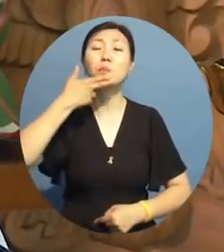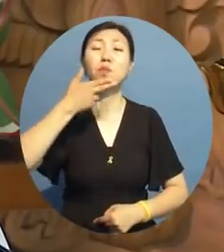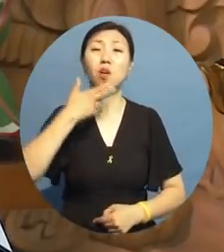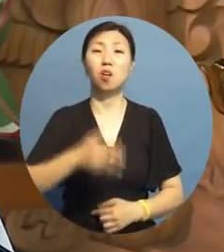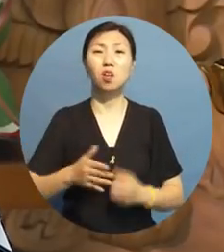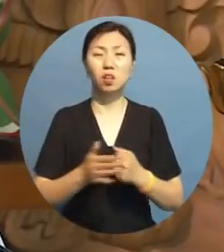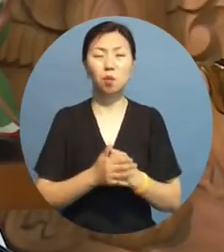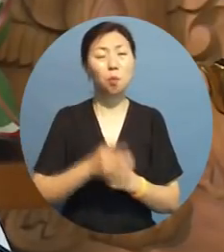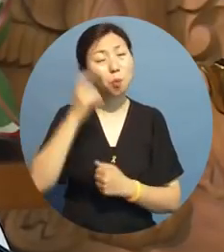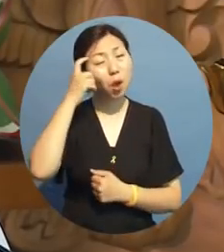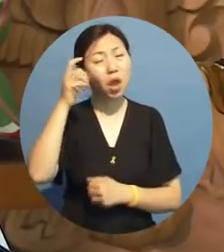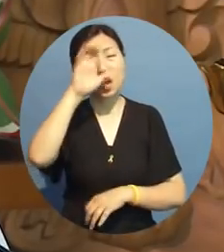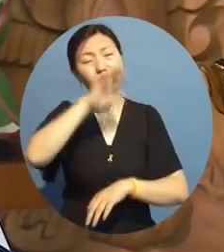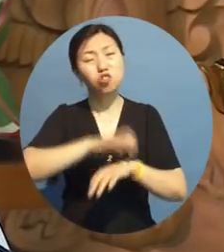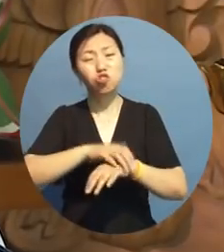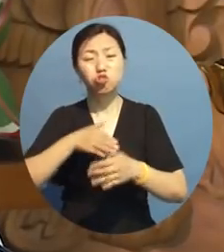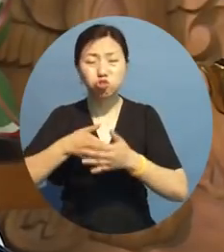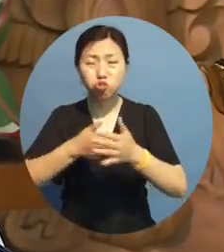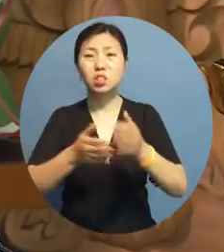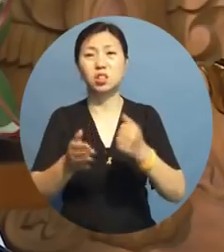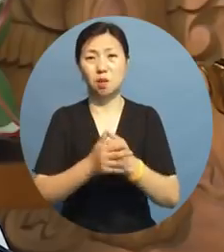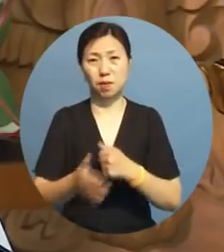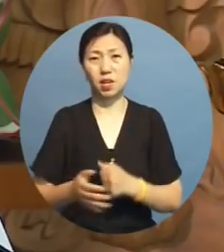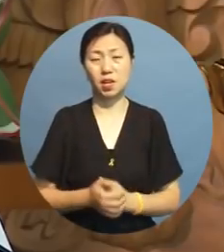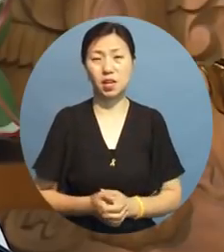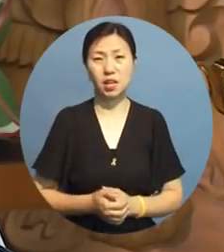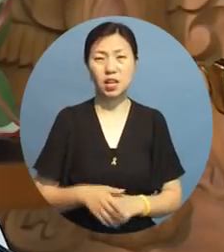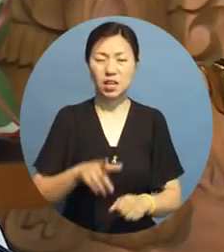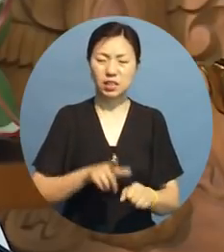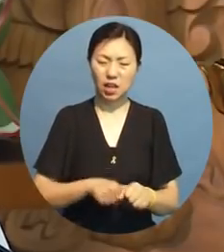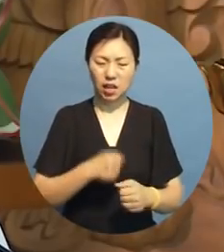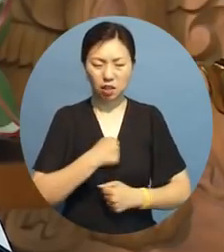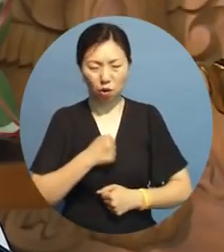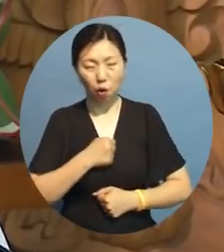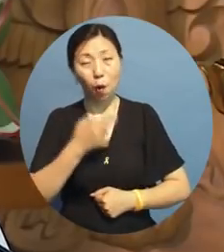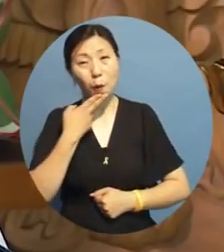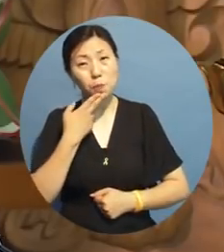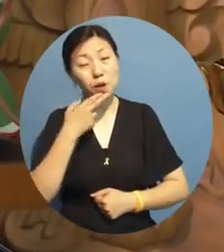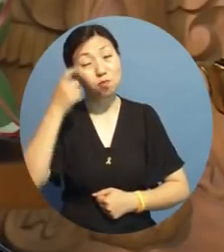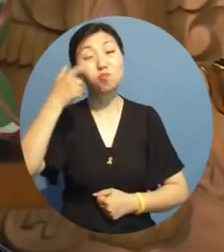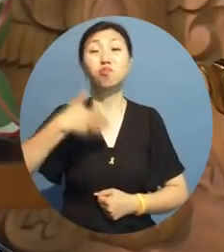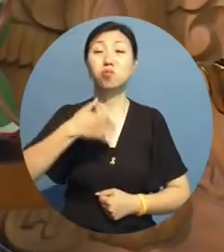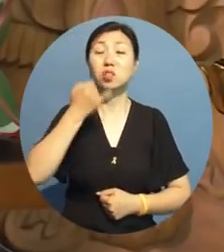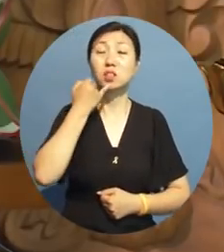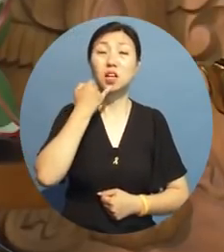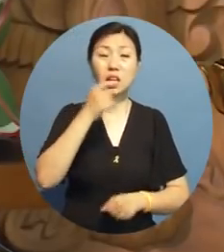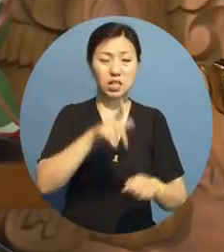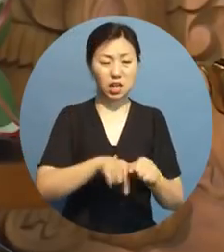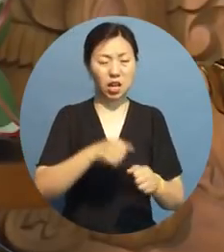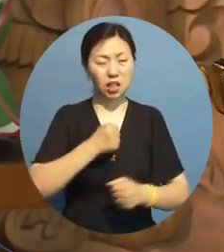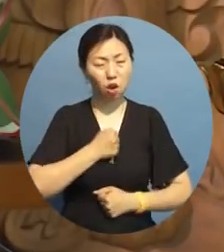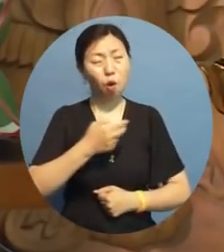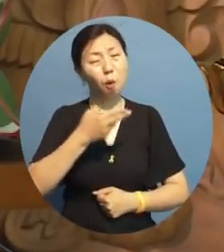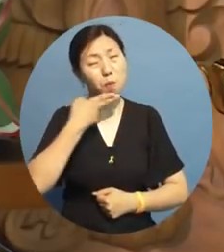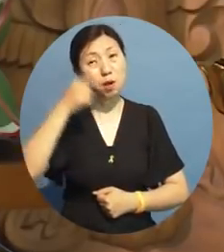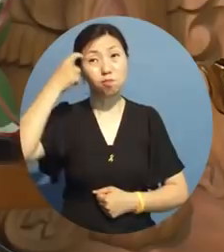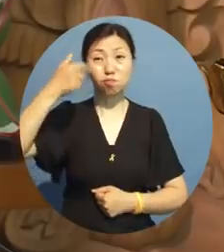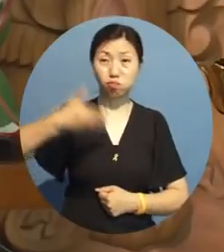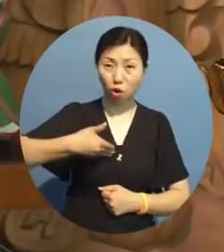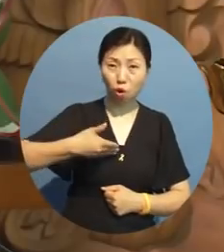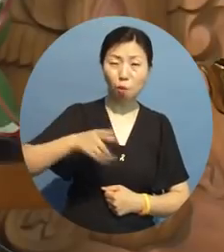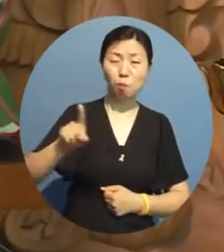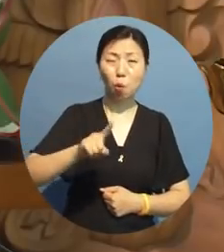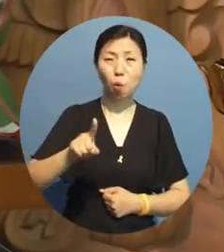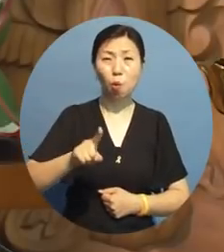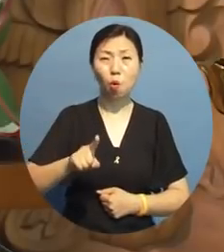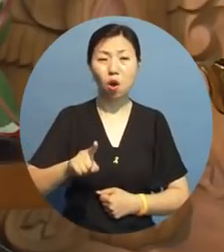그래도 했다고 그런 건 안 묻잖아. 시간을 안 지키고 해도 되느냐 이런 정도로 묻지. 시간 안 지키도 돼도 되느냐 이 말은